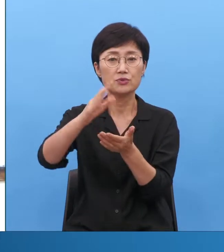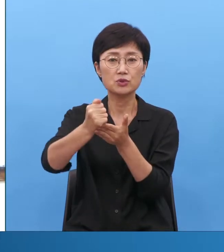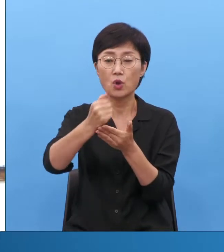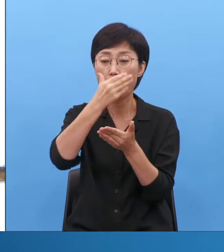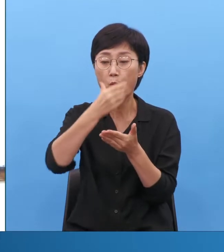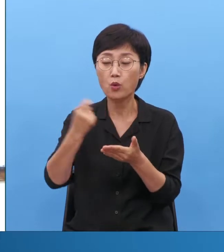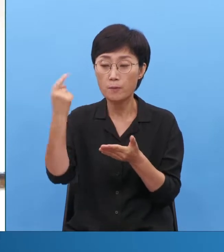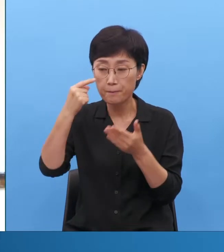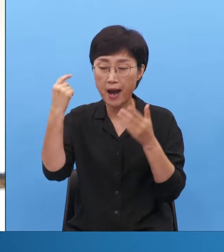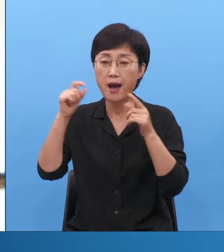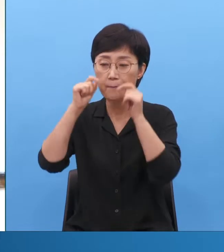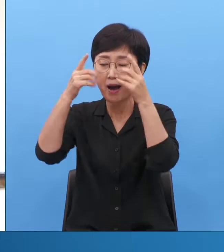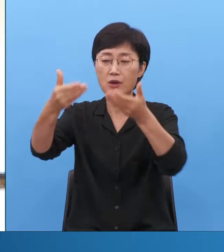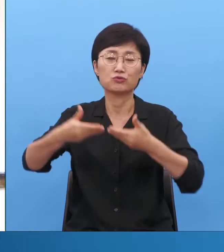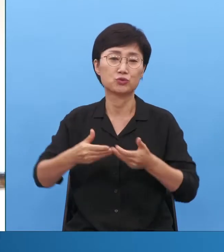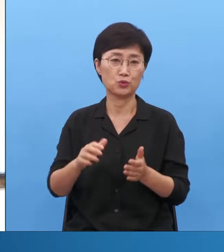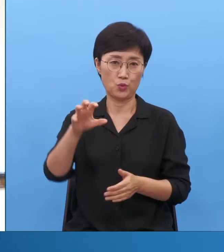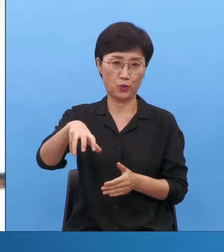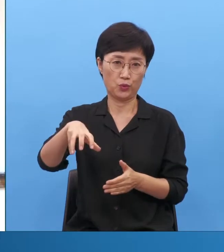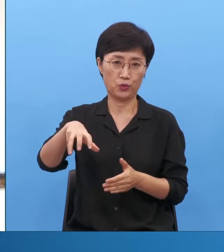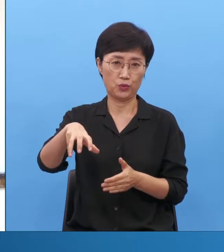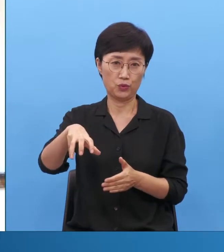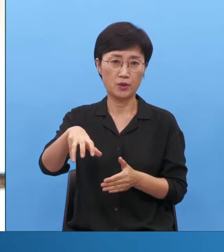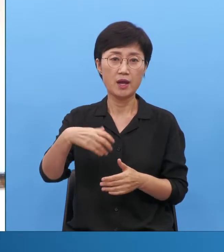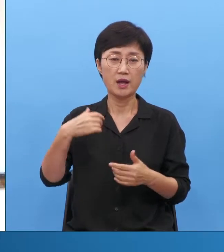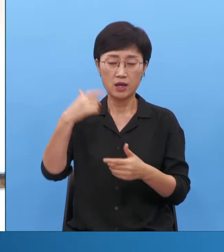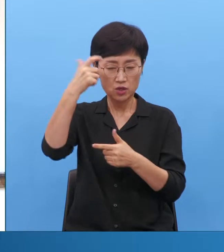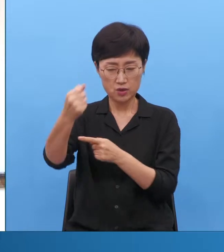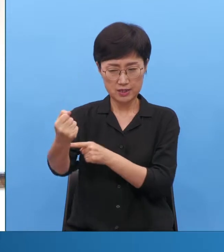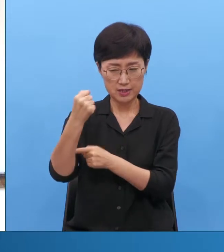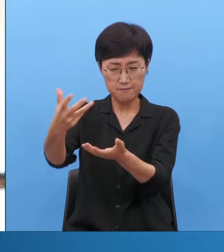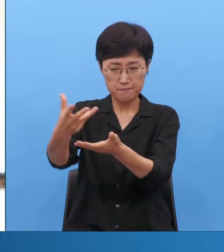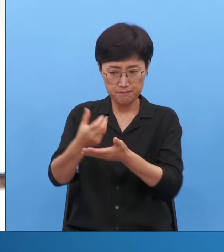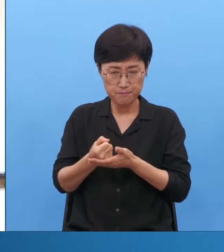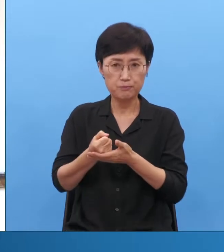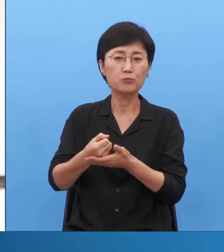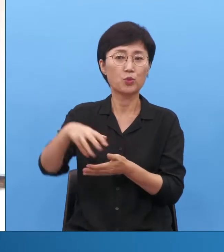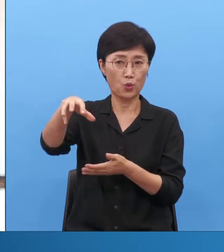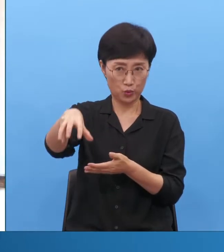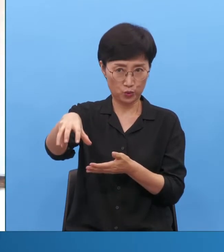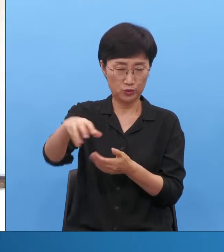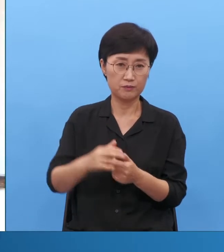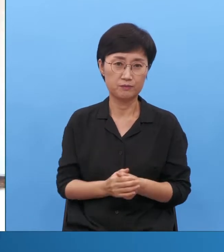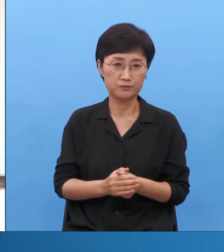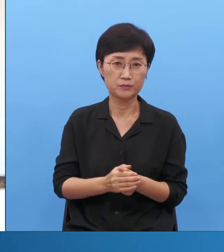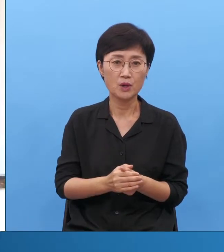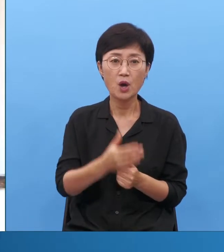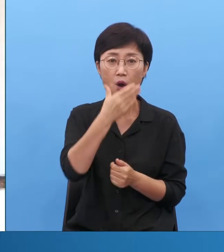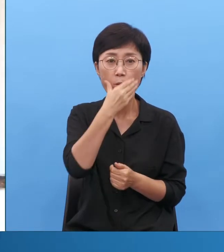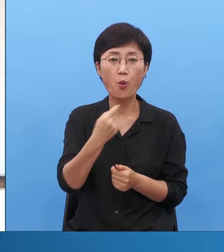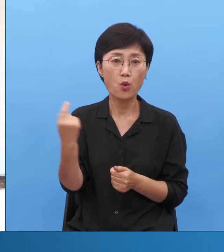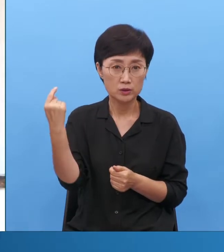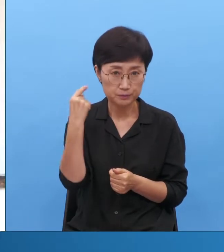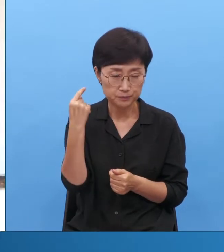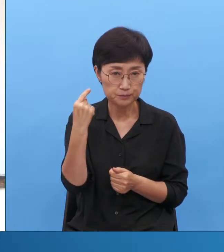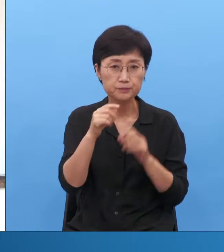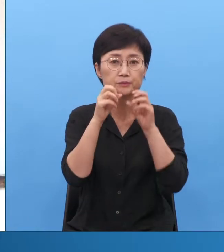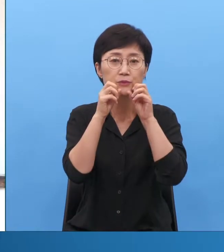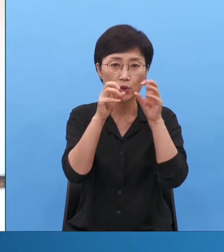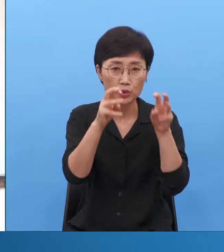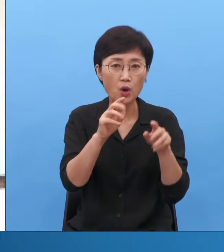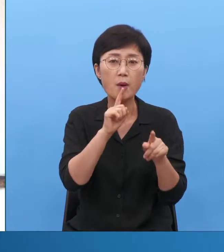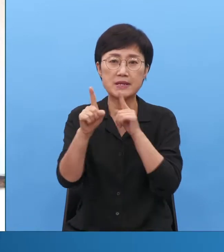된 곳입니다. 영적의 힘은 많이 받는 곳입니다. 복음 전도 말씀과 하나님의